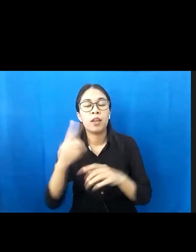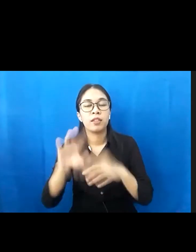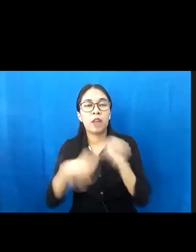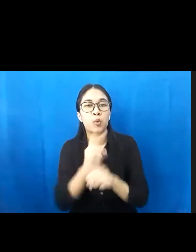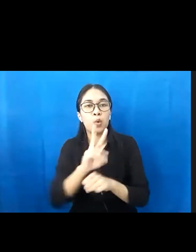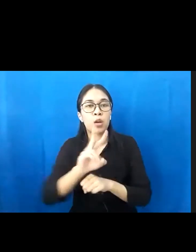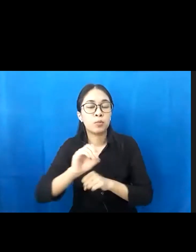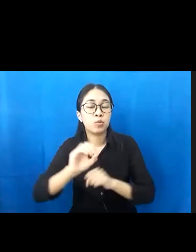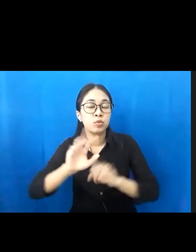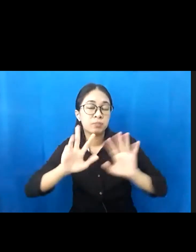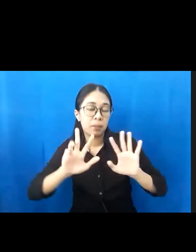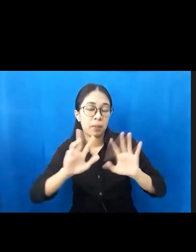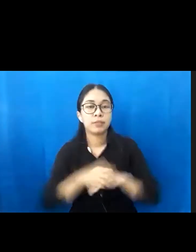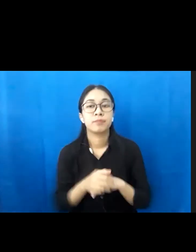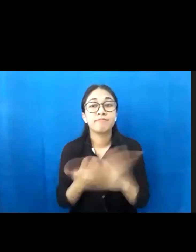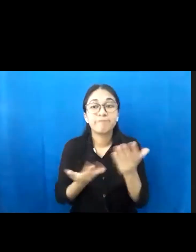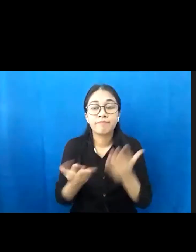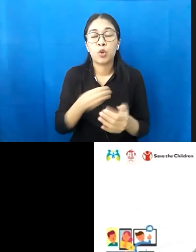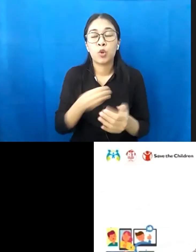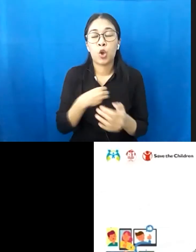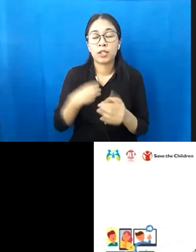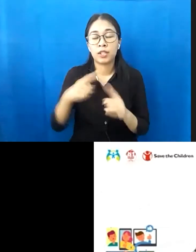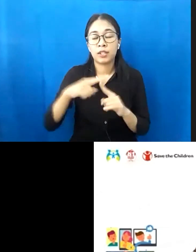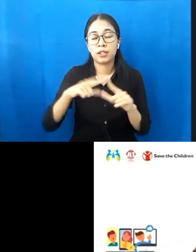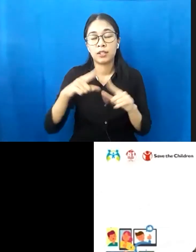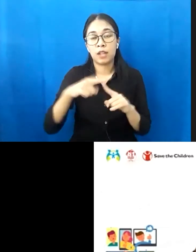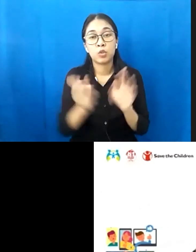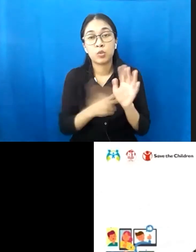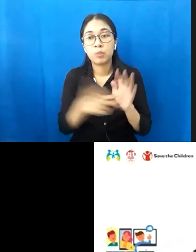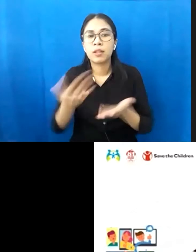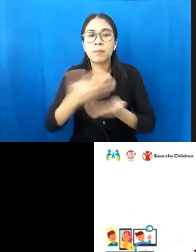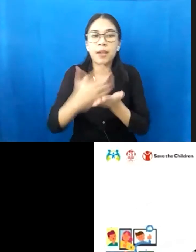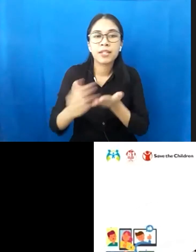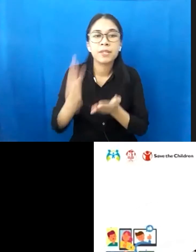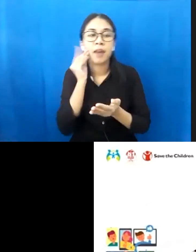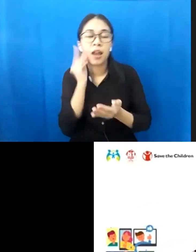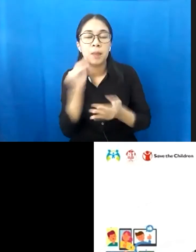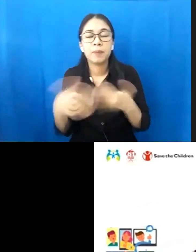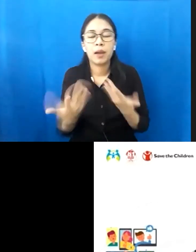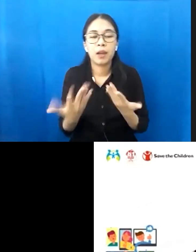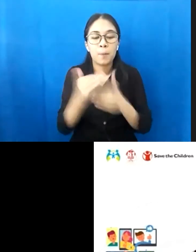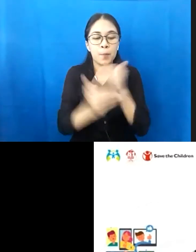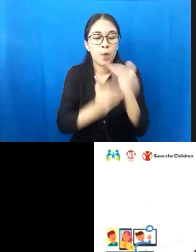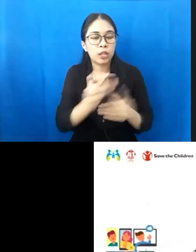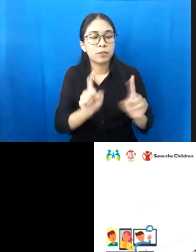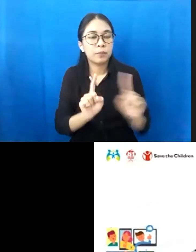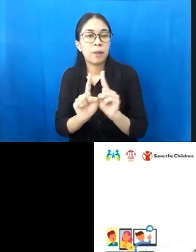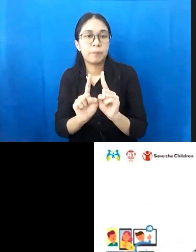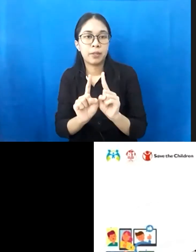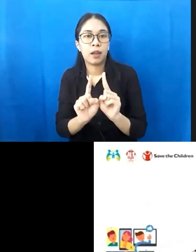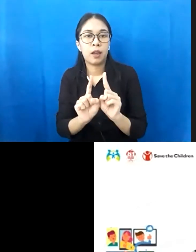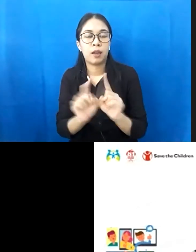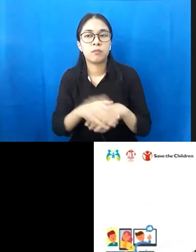Ya mungkin Dr. Tatun bisa berbagi pengalamannya bagaimana nih proses pendampingan dari yang awalnya